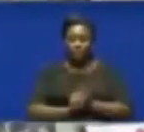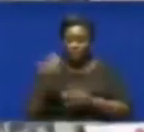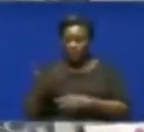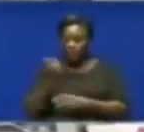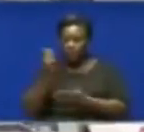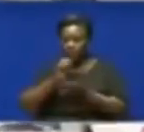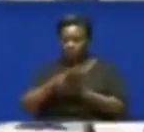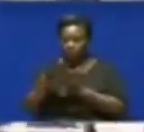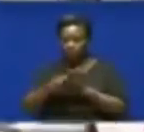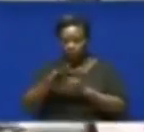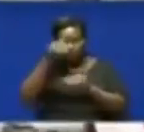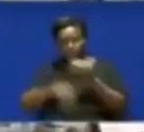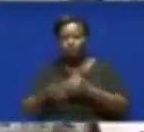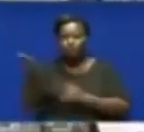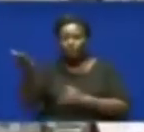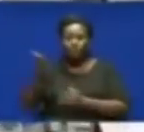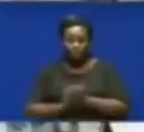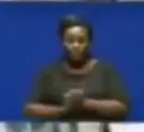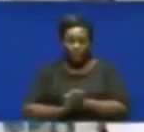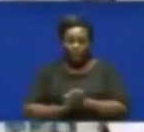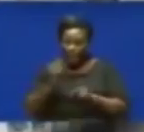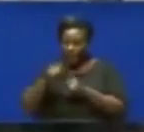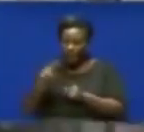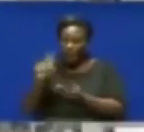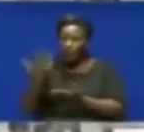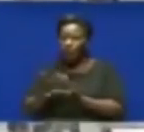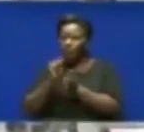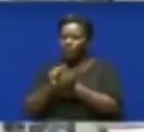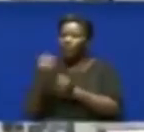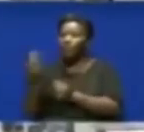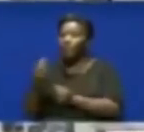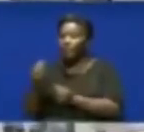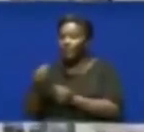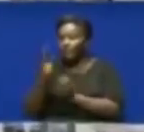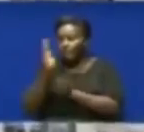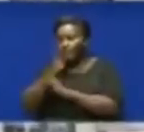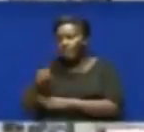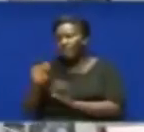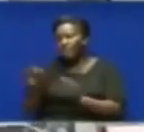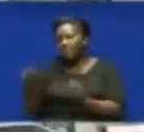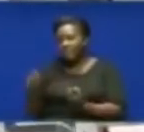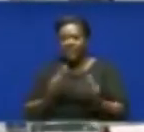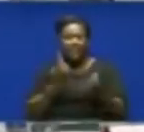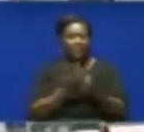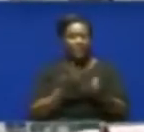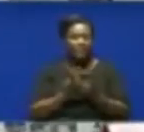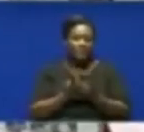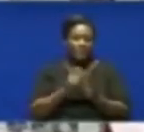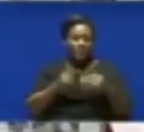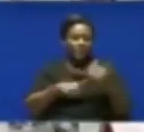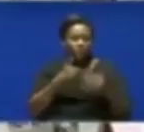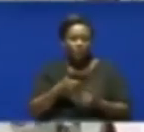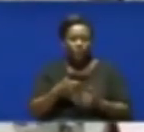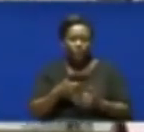Kongola abana tueleza machache namna hali ilivyo mkoani humo kwa sasa, pamoja na tahadhari zinazotolewa na viongozi wa